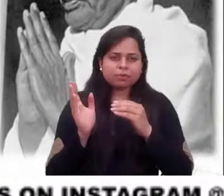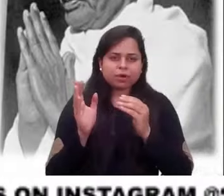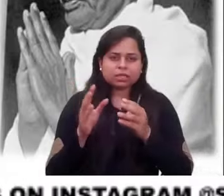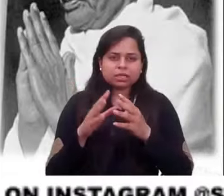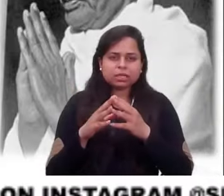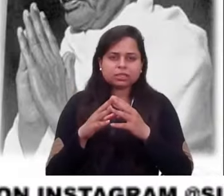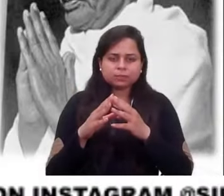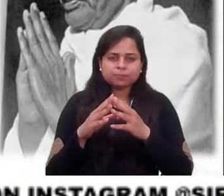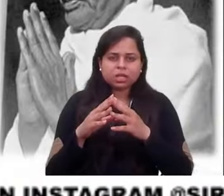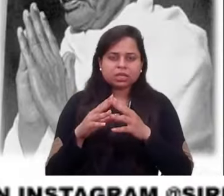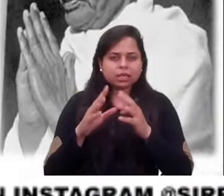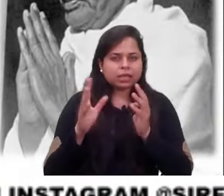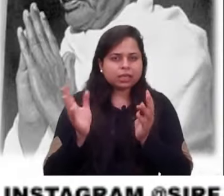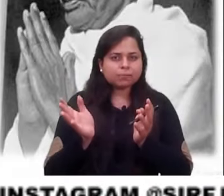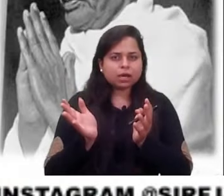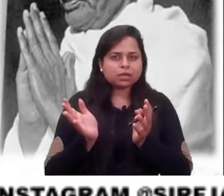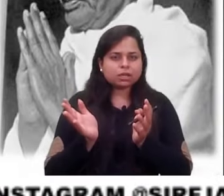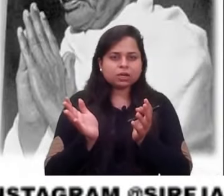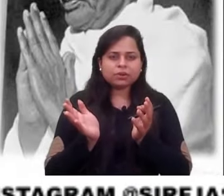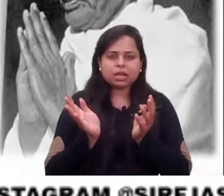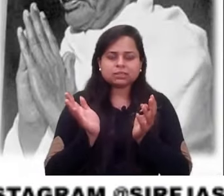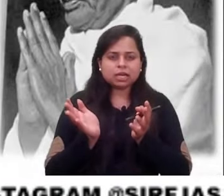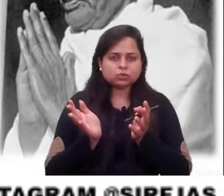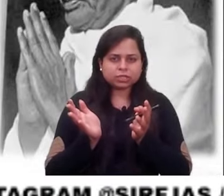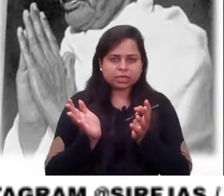वादा किया था कि